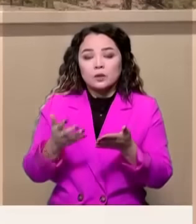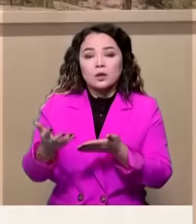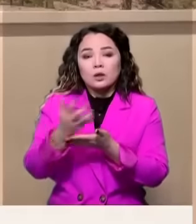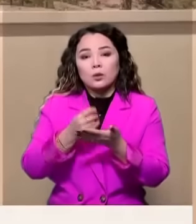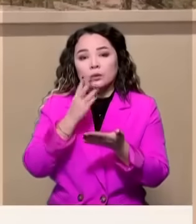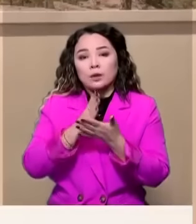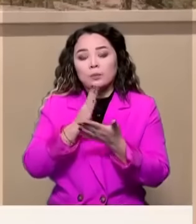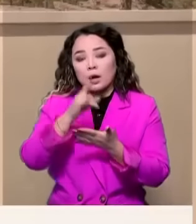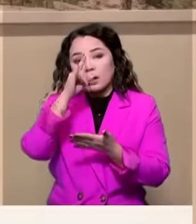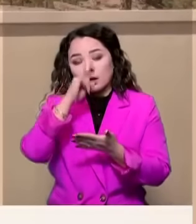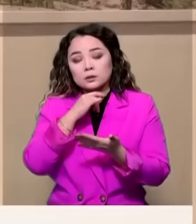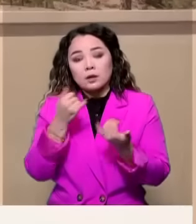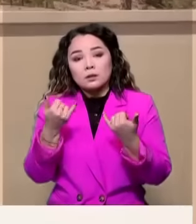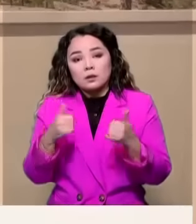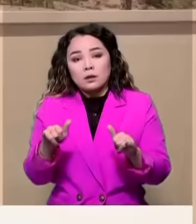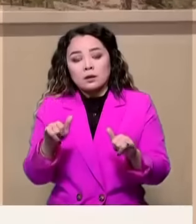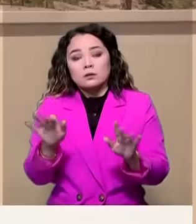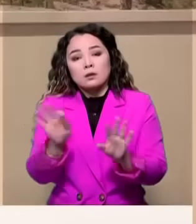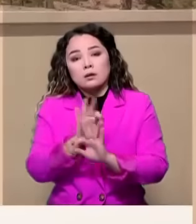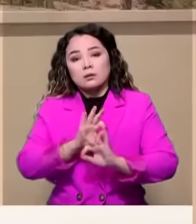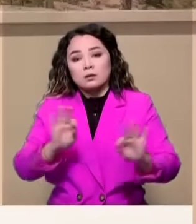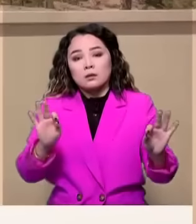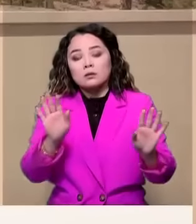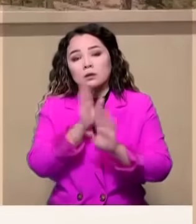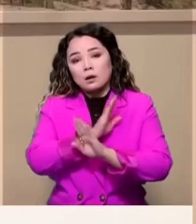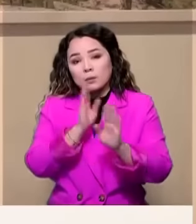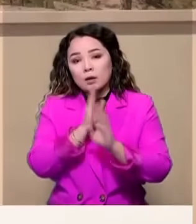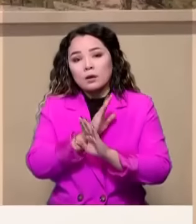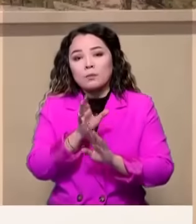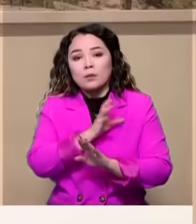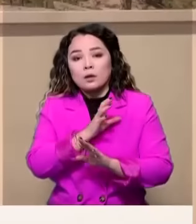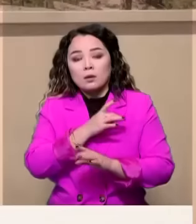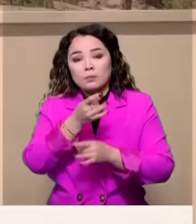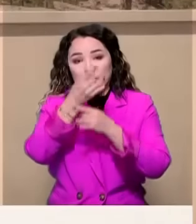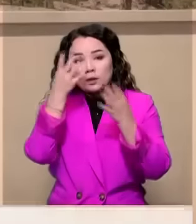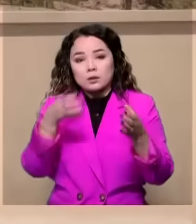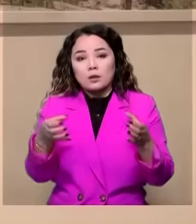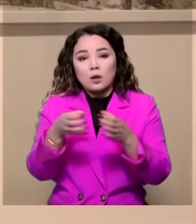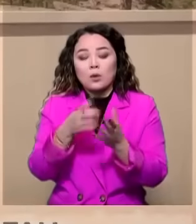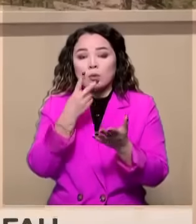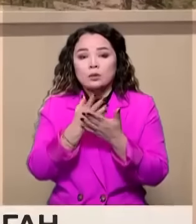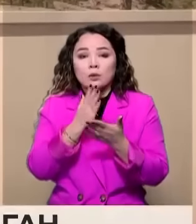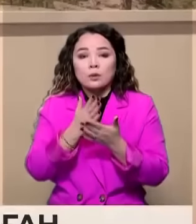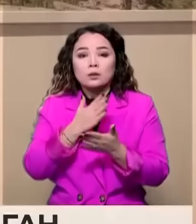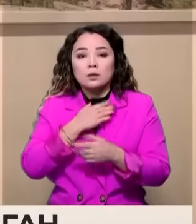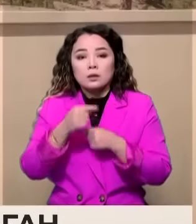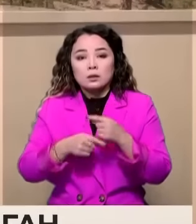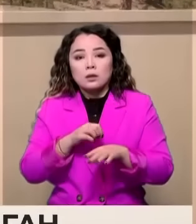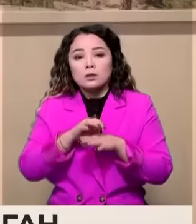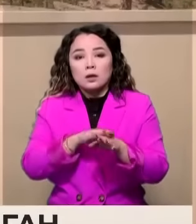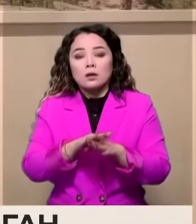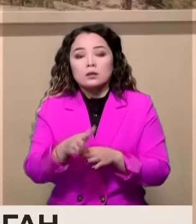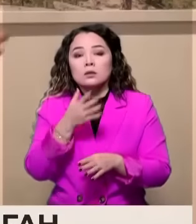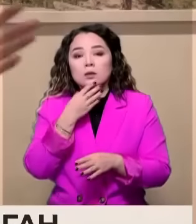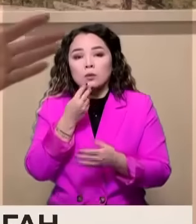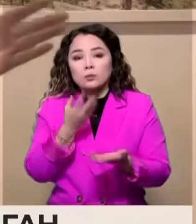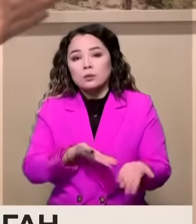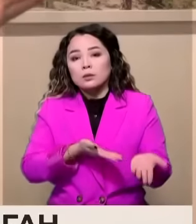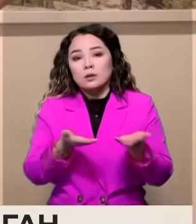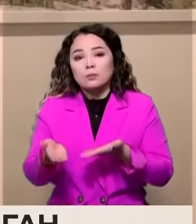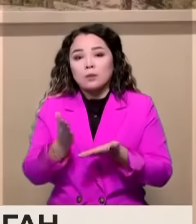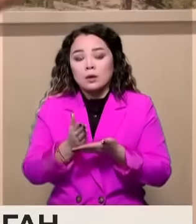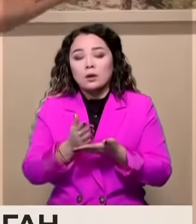ұсынылған. Қазақстанның таңғажайып табиғаты мен бай мәдениетін көрсеткіміз келеді. Осы көріністерді біздің елге келіп тамашалаңыздар.